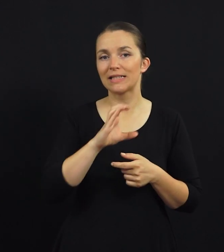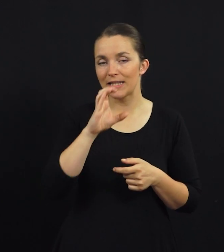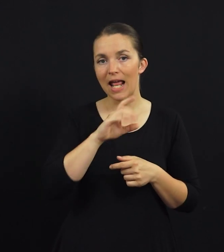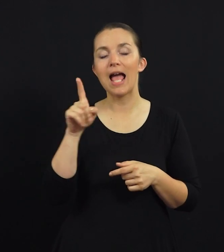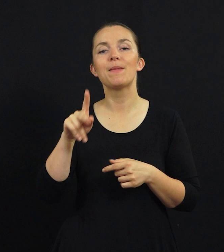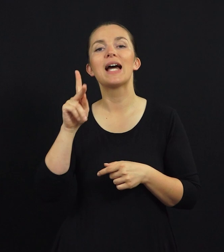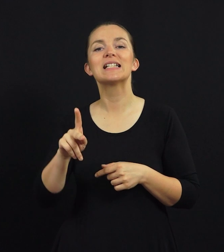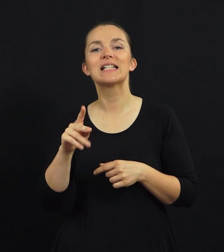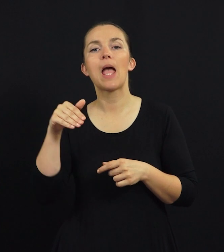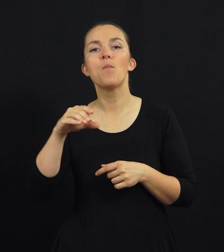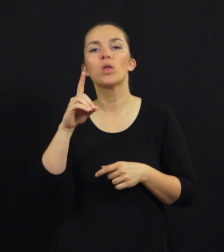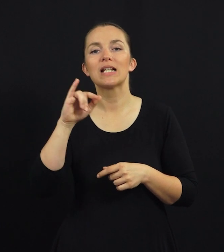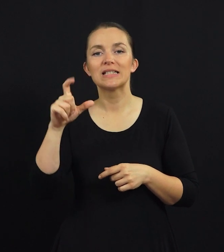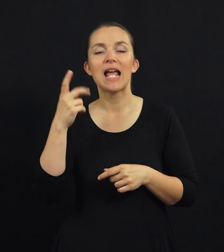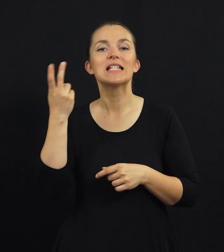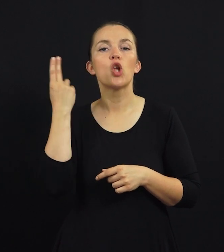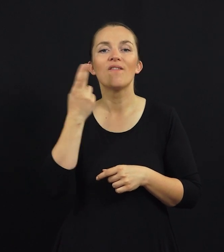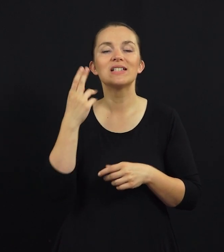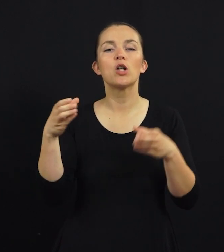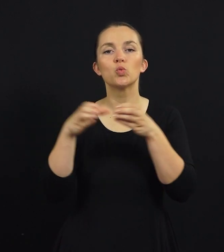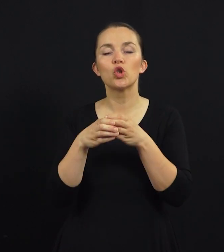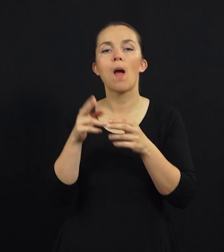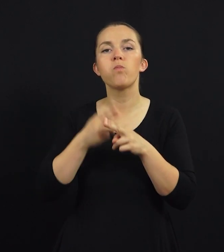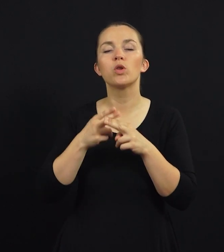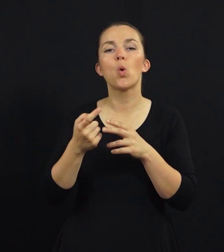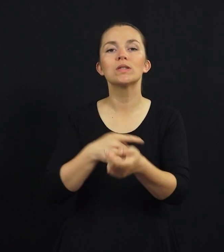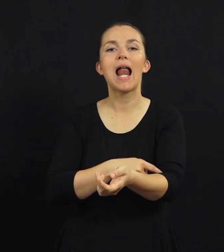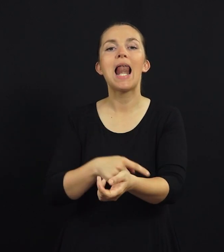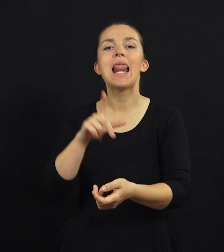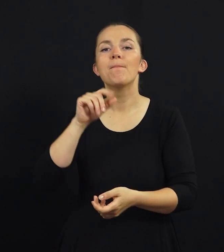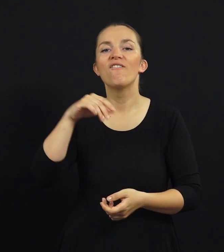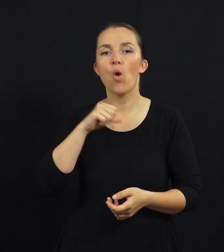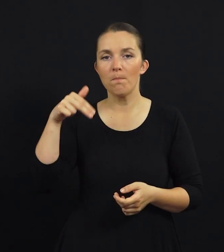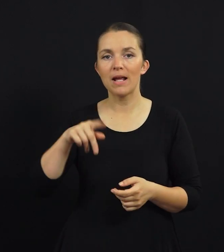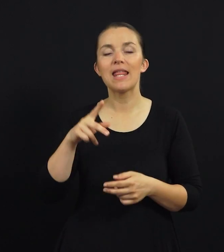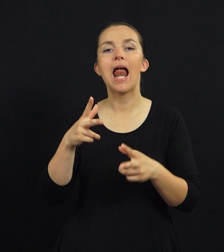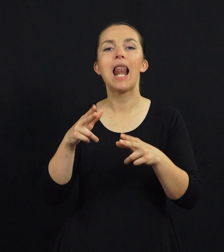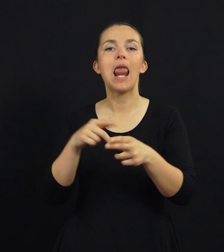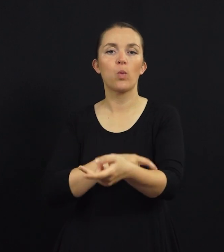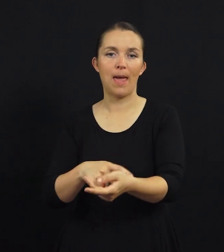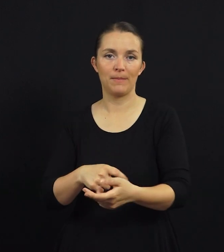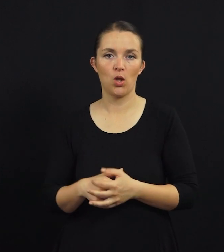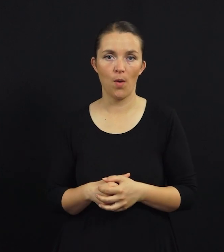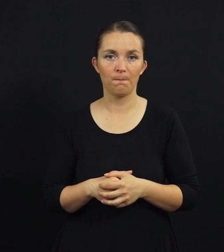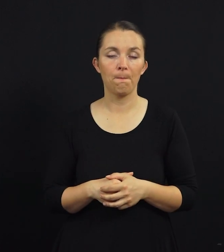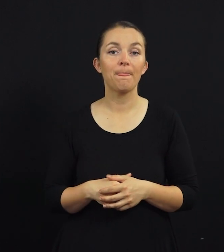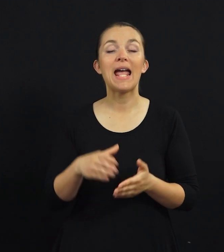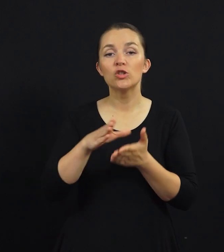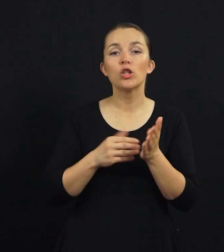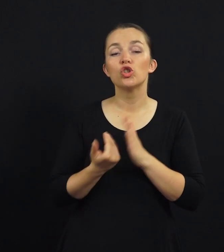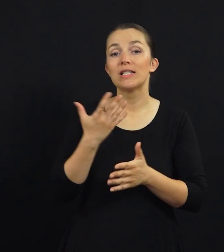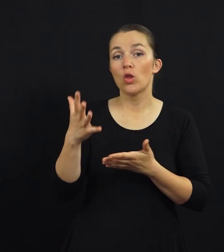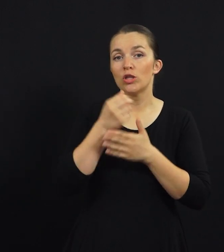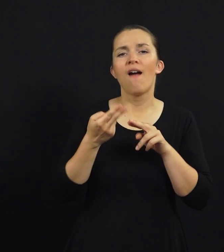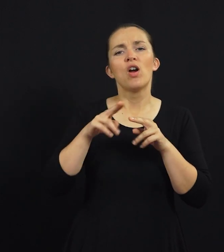bolnišnice Celje, ter Kristina Modic iz Slovenskega združenja bolnikov z limfomom in levkemijo.